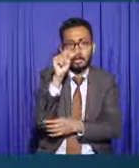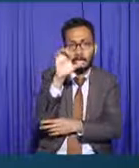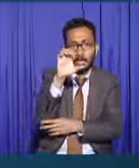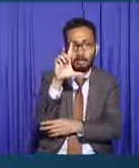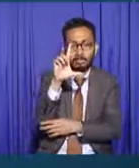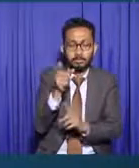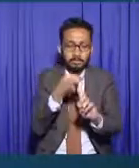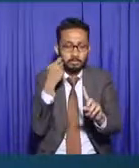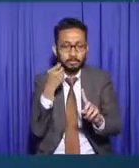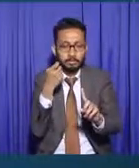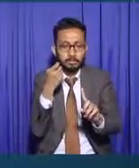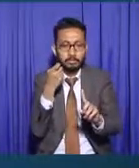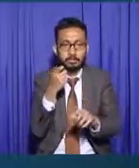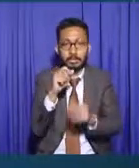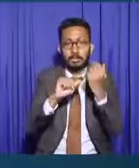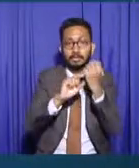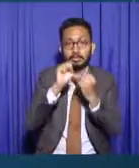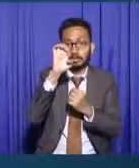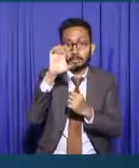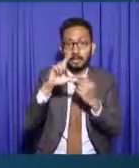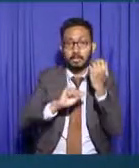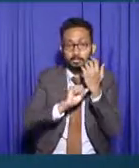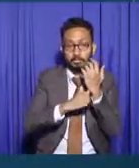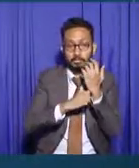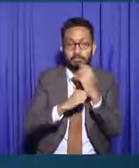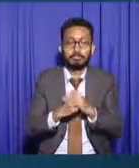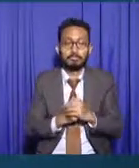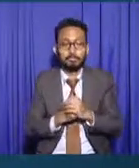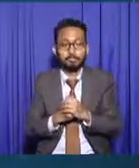sepasang alel dari sel yang asal